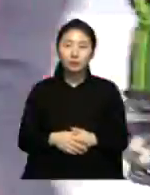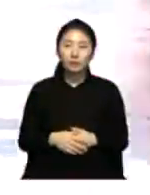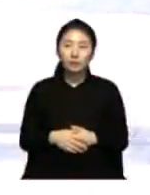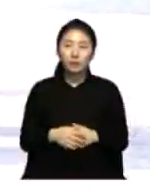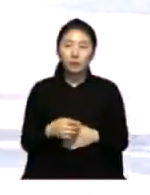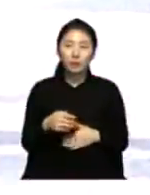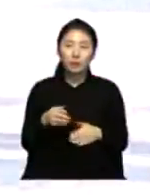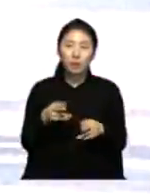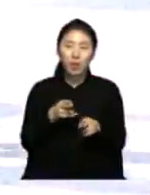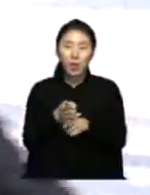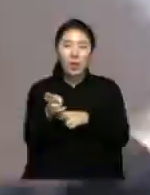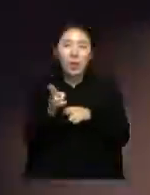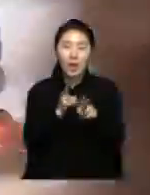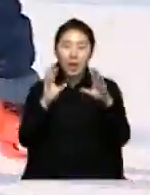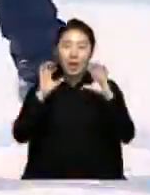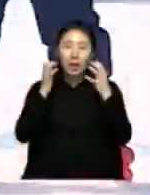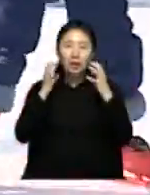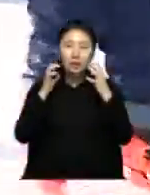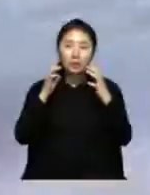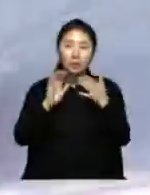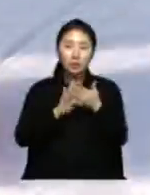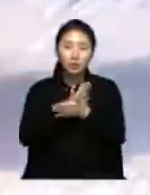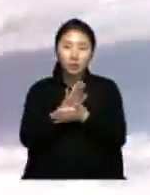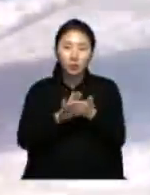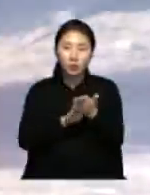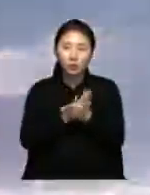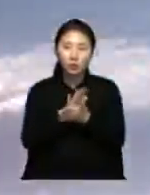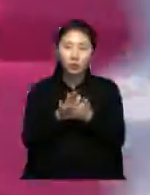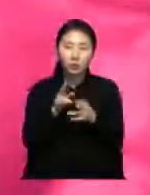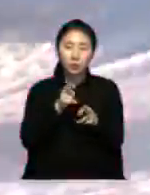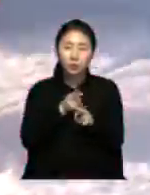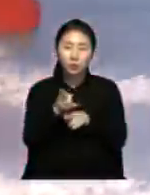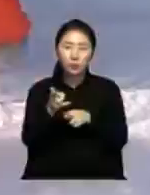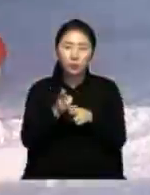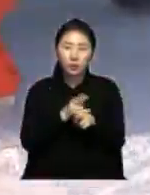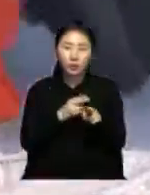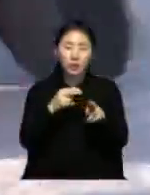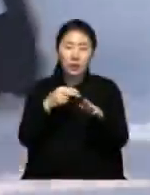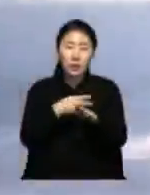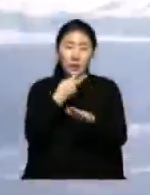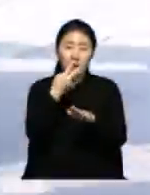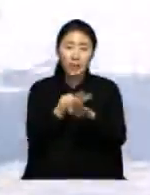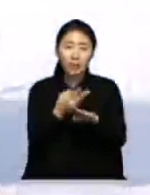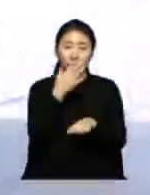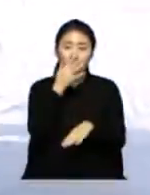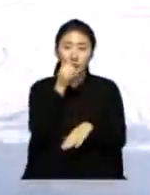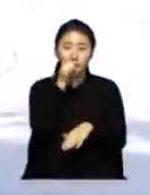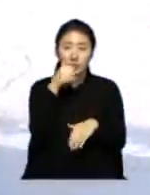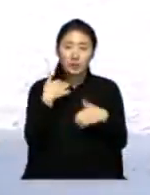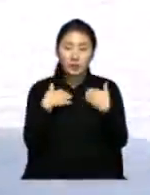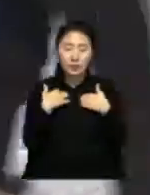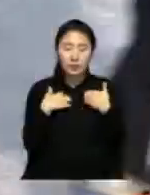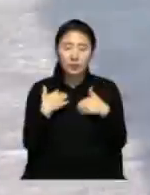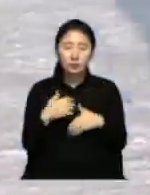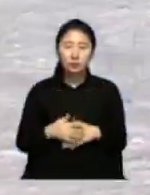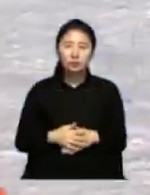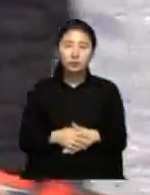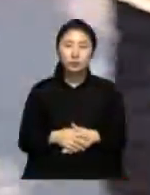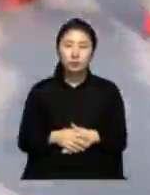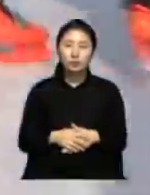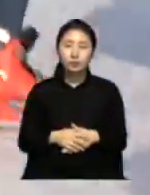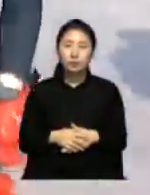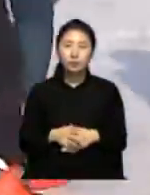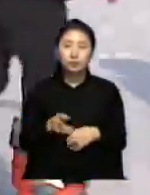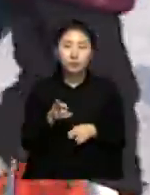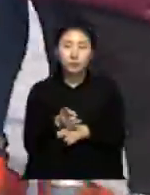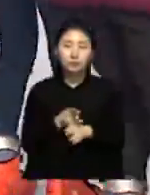하얀 빙판 위를 아이들이 신나게 내달립니다. 미끄러움을 이기지 못하고 넘어지지만 엉덩방아마저 재밌습니다. 한 바퀴,